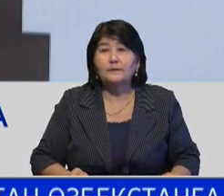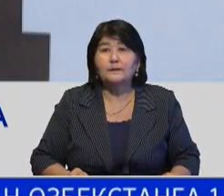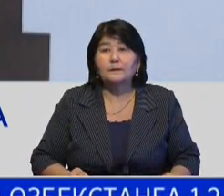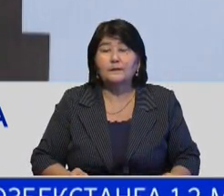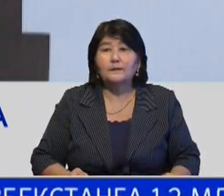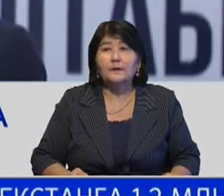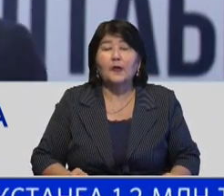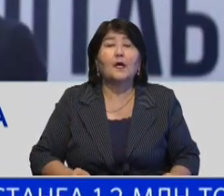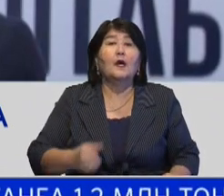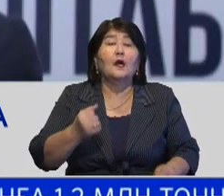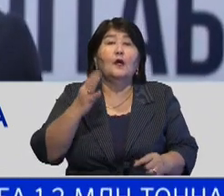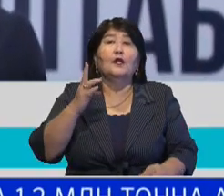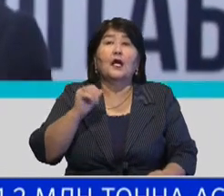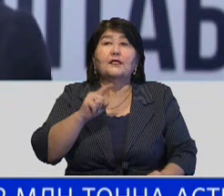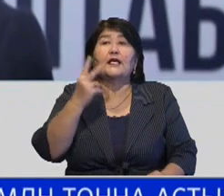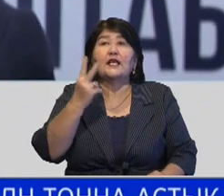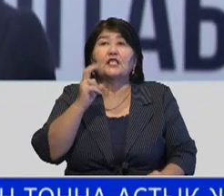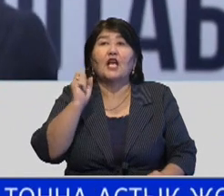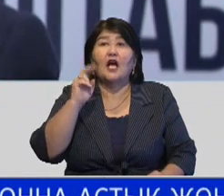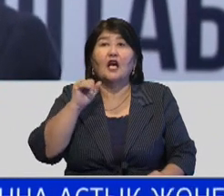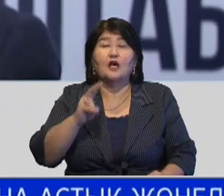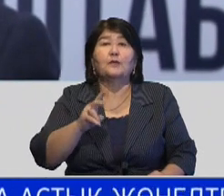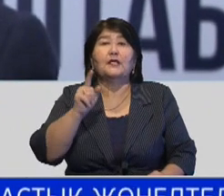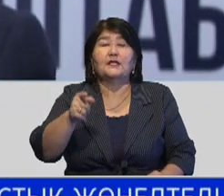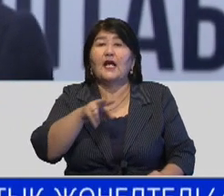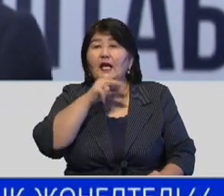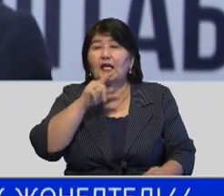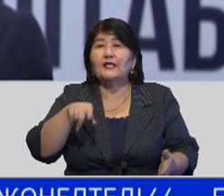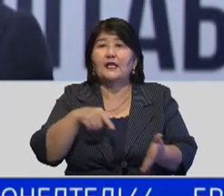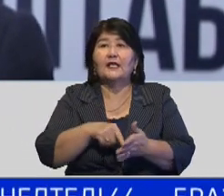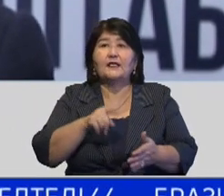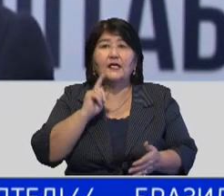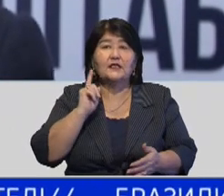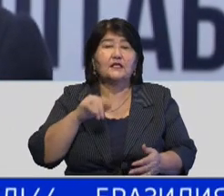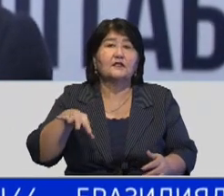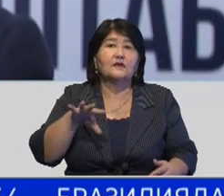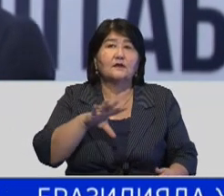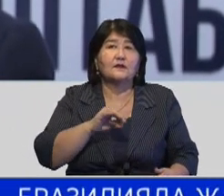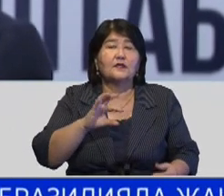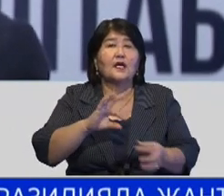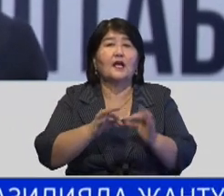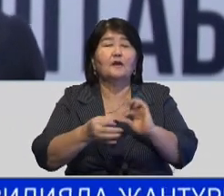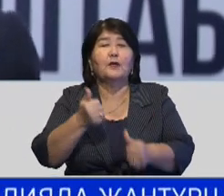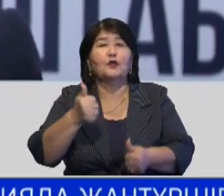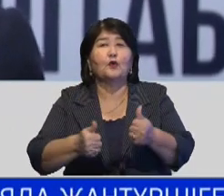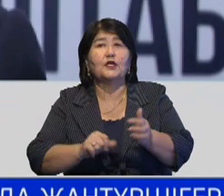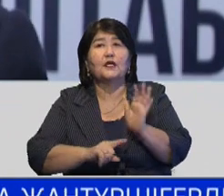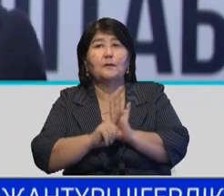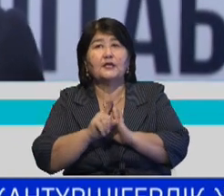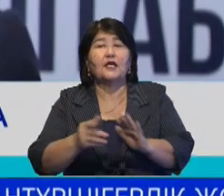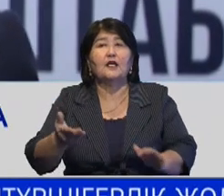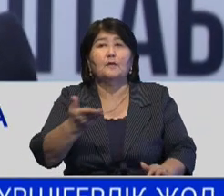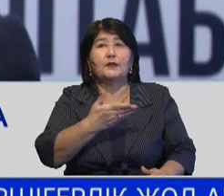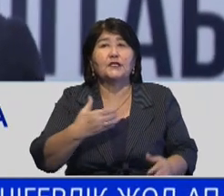19 қаңтардан бастап 2 ақпанға дейін Канвон қаласында жасөспірімдер арасынан олимпиадалық ойындар басталады.